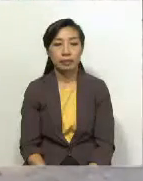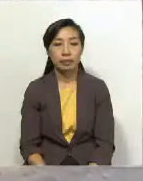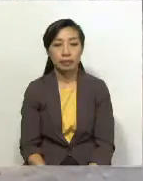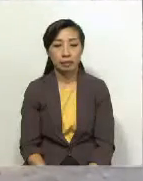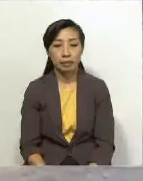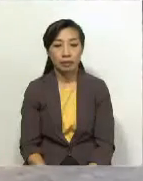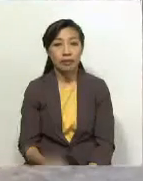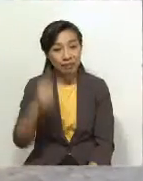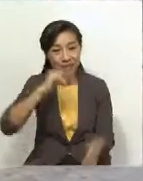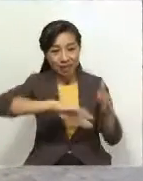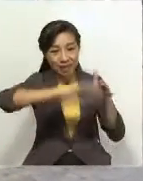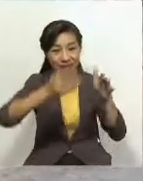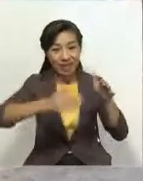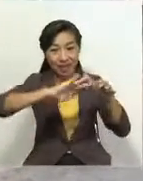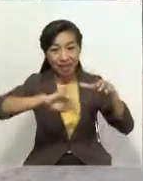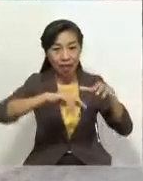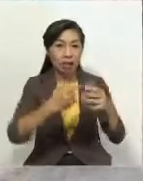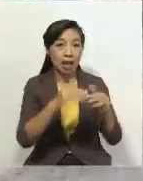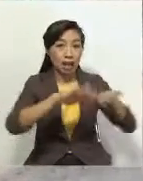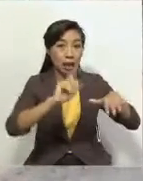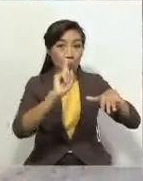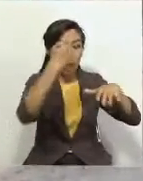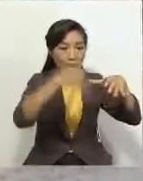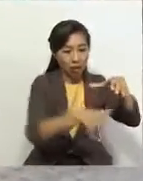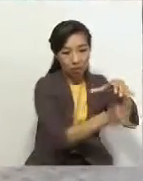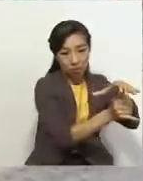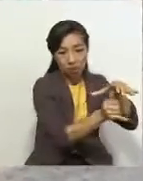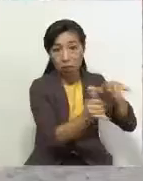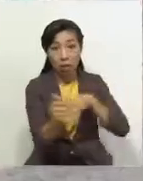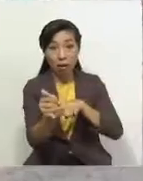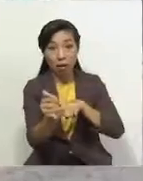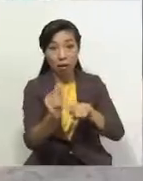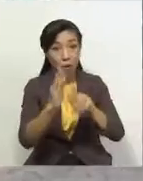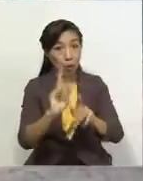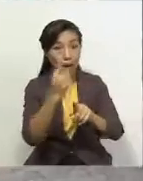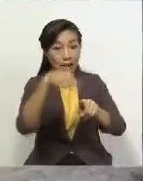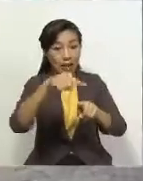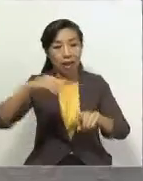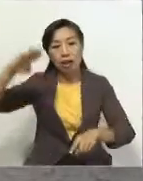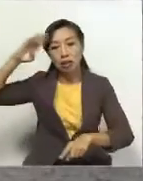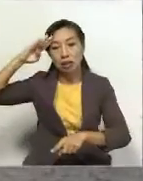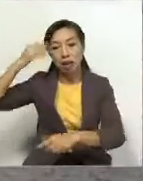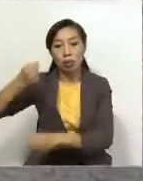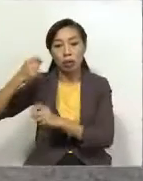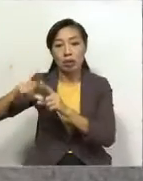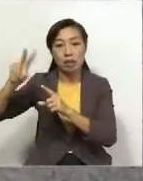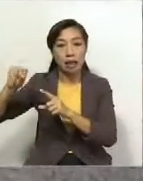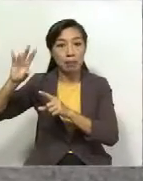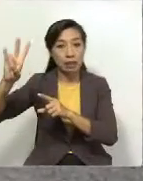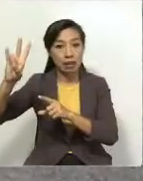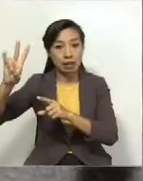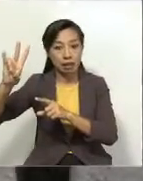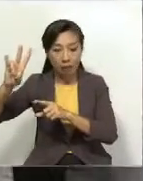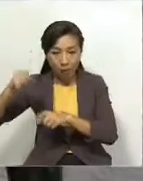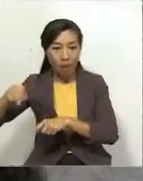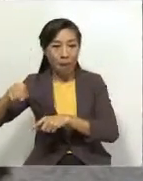ทันทีที่ลูกหมูตัวแรกสามารถออกจากถ้ำได้พลตรีบัญชาดุริยพันธ์ผู้บัญชาการมณฑลทหารบกที่37ได้เข้าไปจับมือกับ